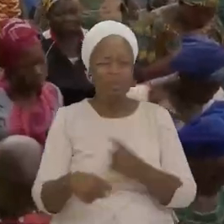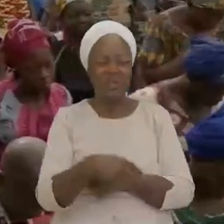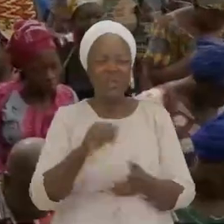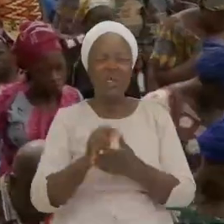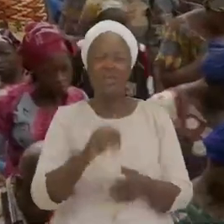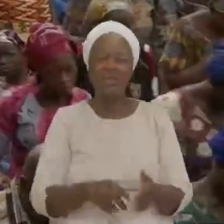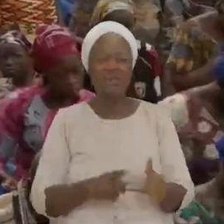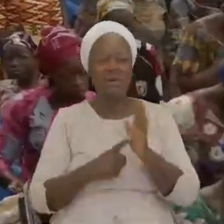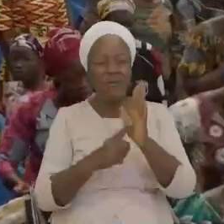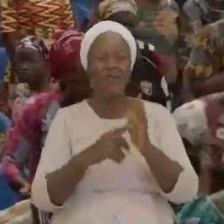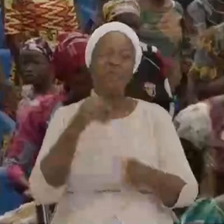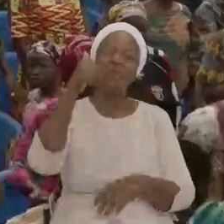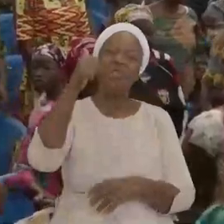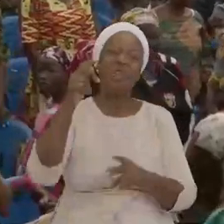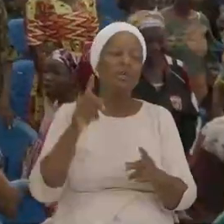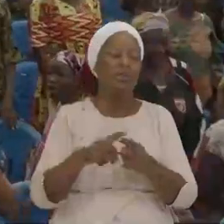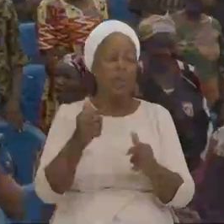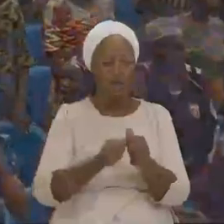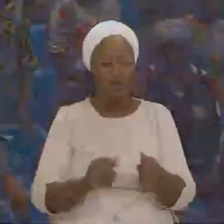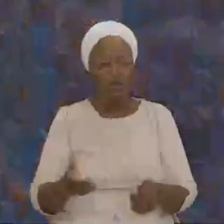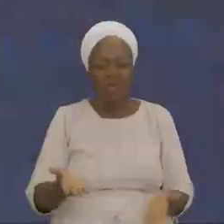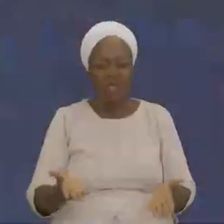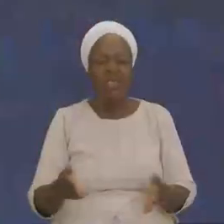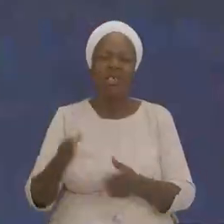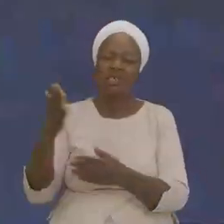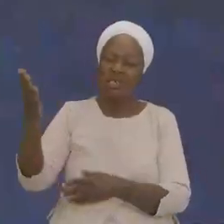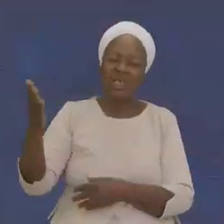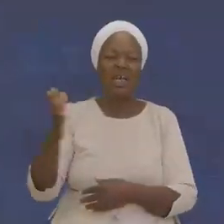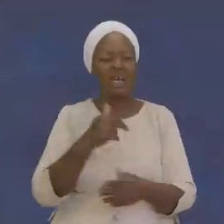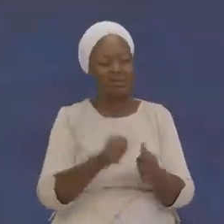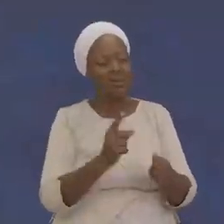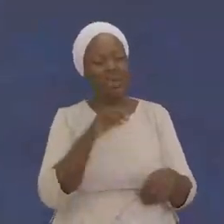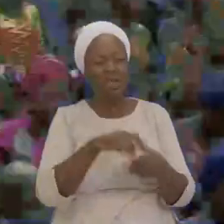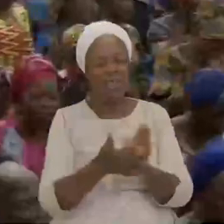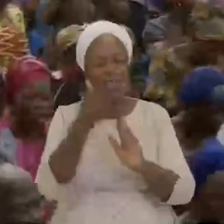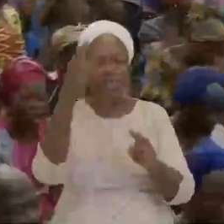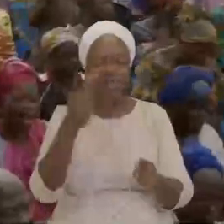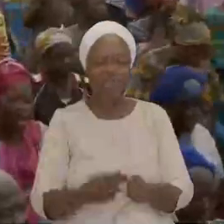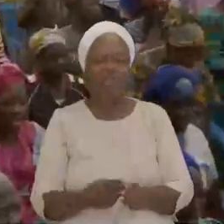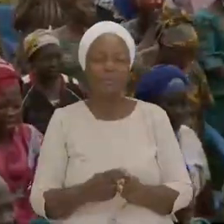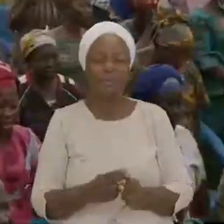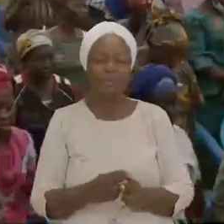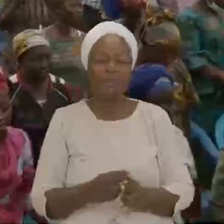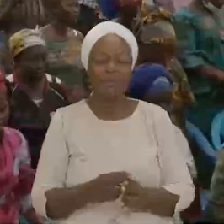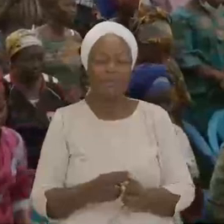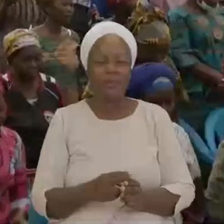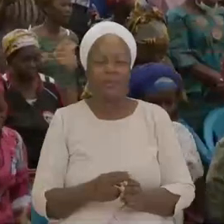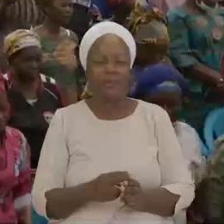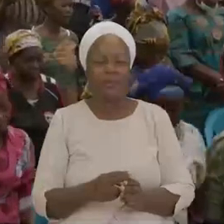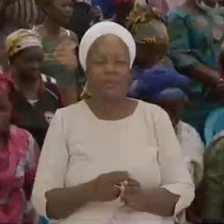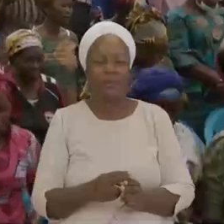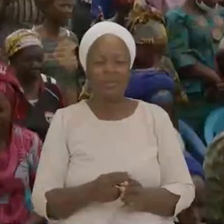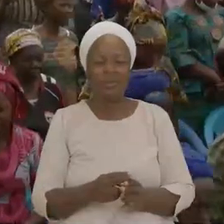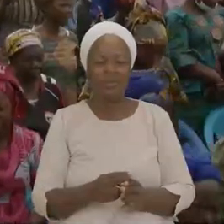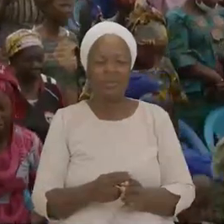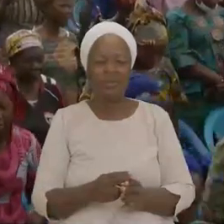prions qu'en ce jour, que tu te révèles à chacun ici présent, tous ceux qui sont là-bas, partout, au nom de